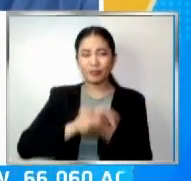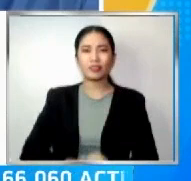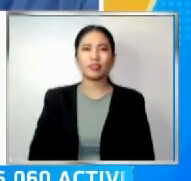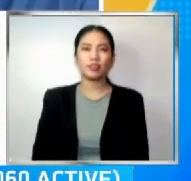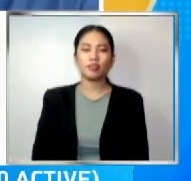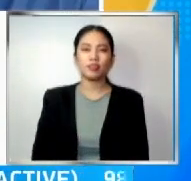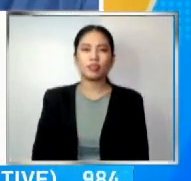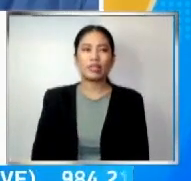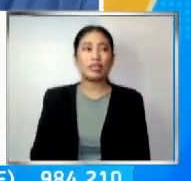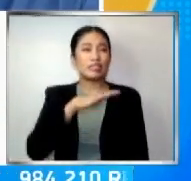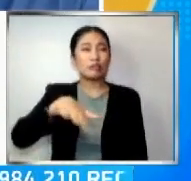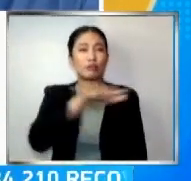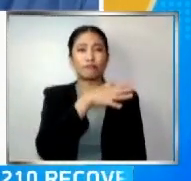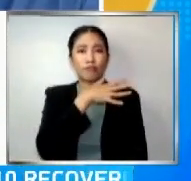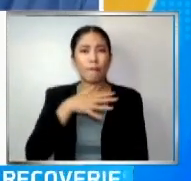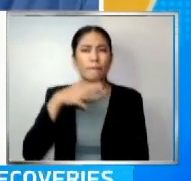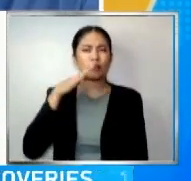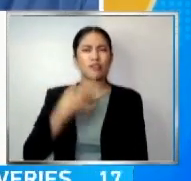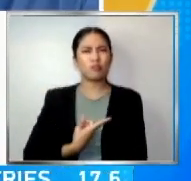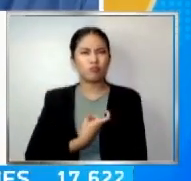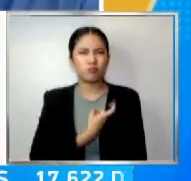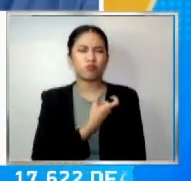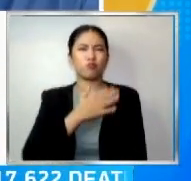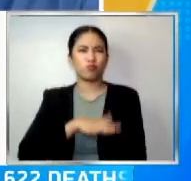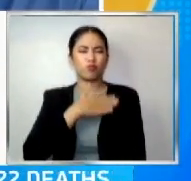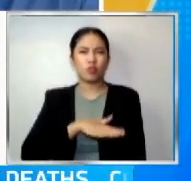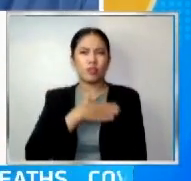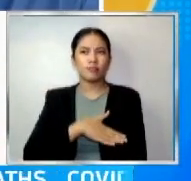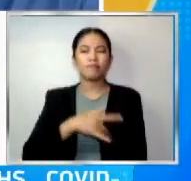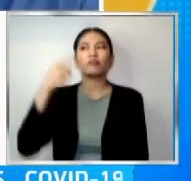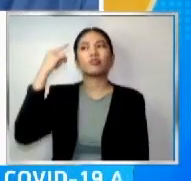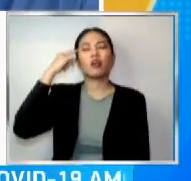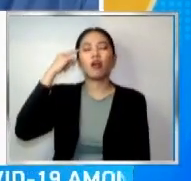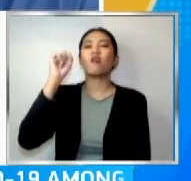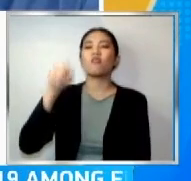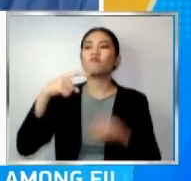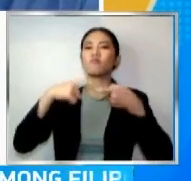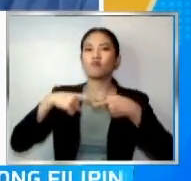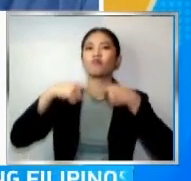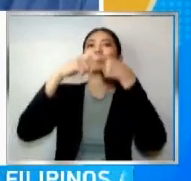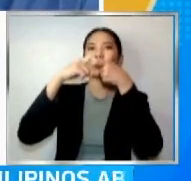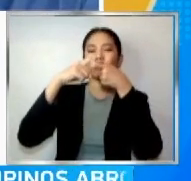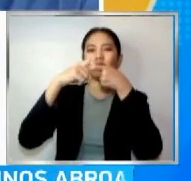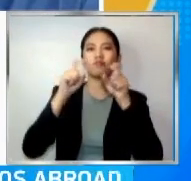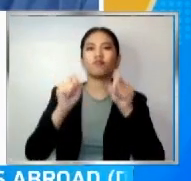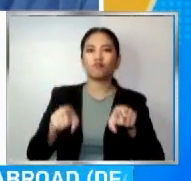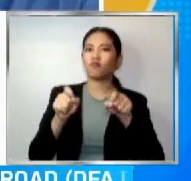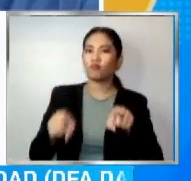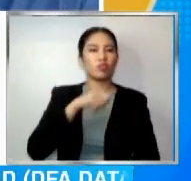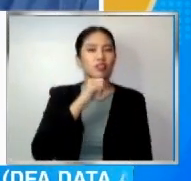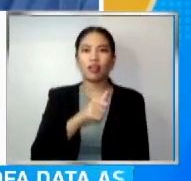magsasaka, nagkaroon ng idea ng food holiday kung saan hindi magbebenta ng baboy, manok,